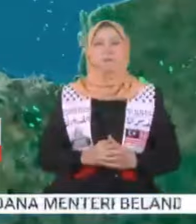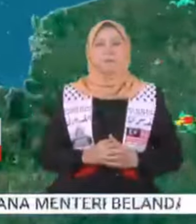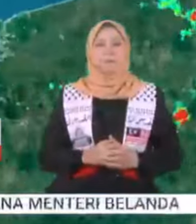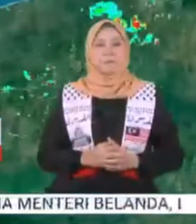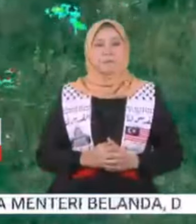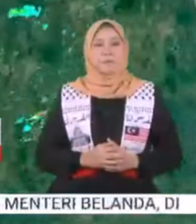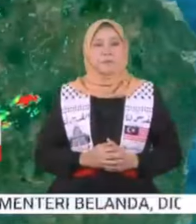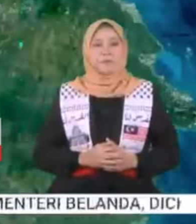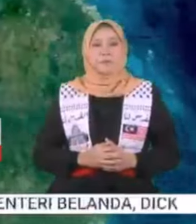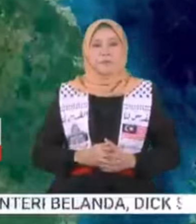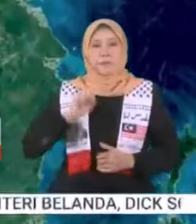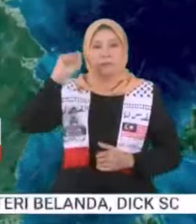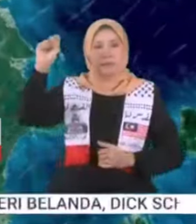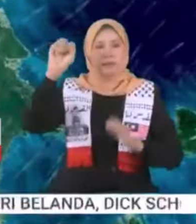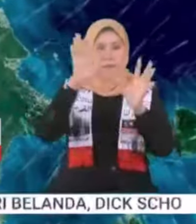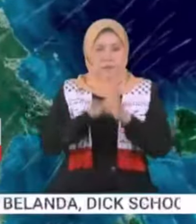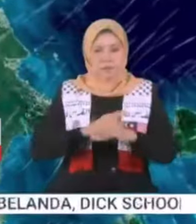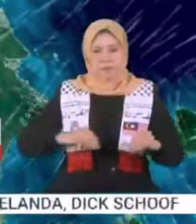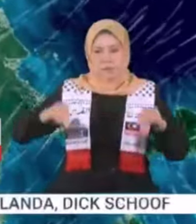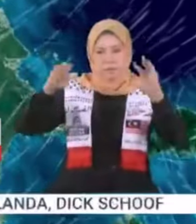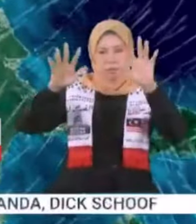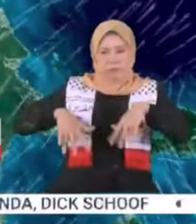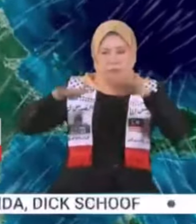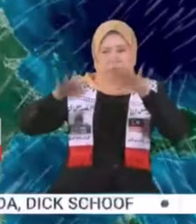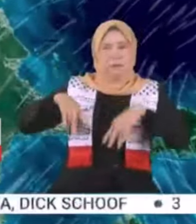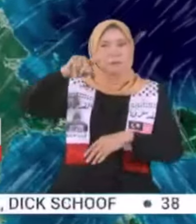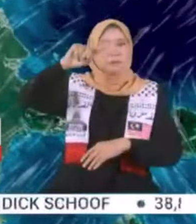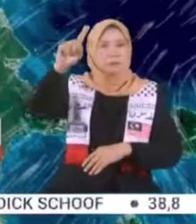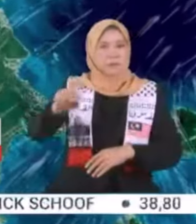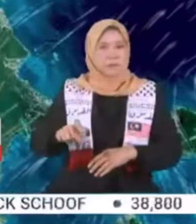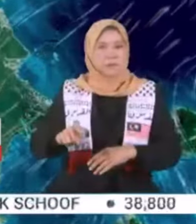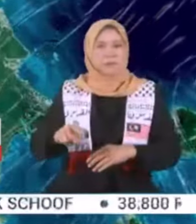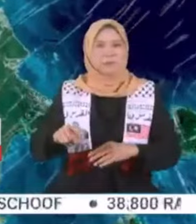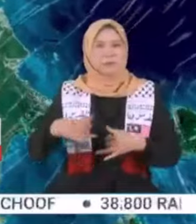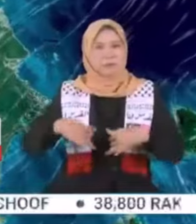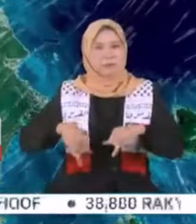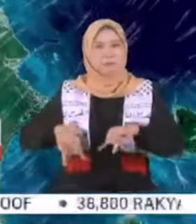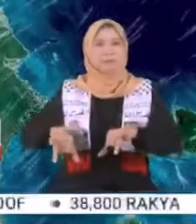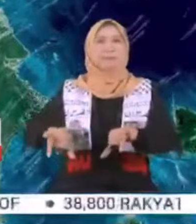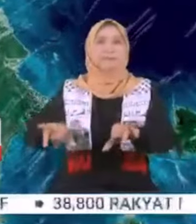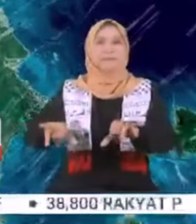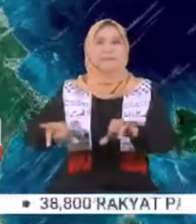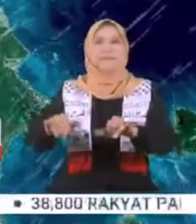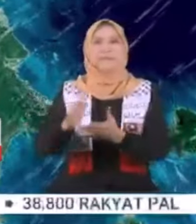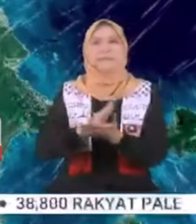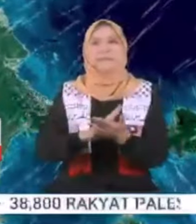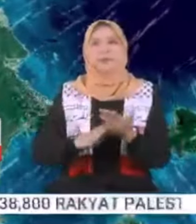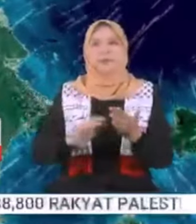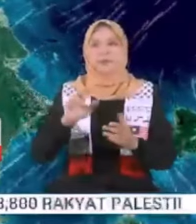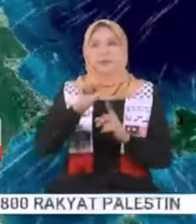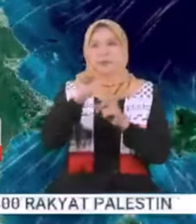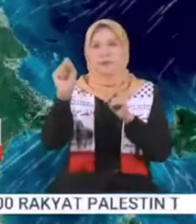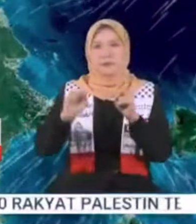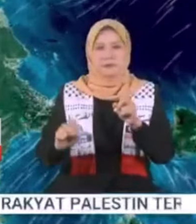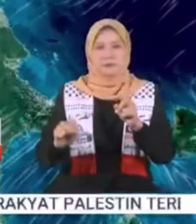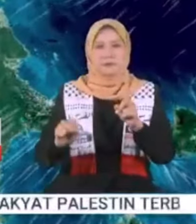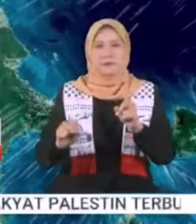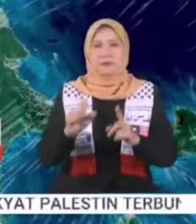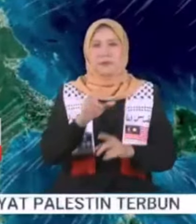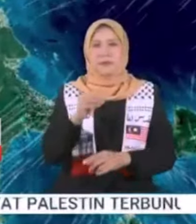setakat ini hujan dan ribut petir di Sabah dan Sarawak masih lagi jelas kelihatan di bahagian Sandakan dan